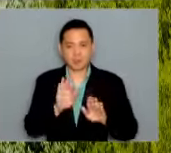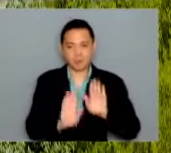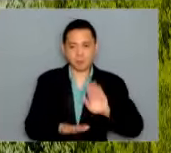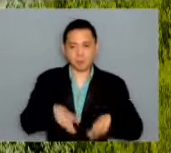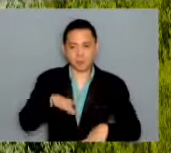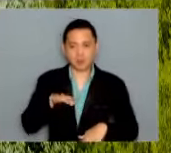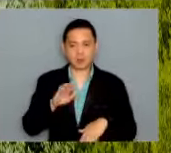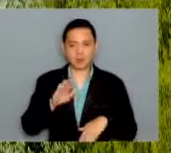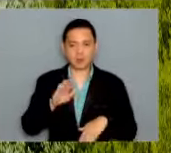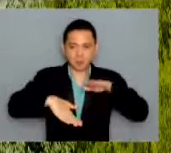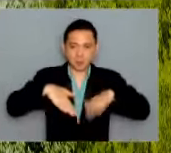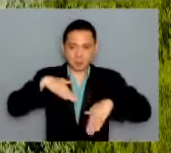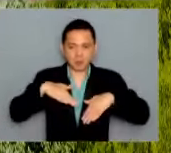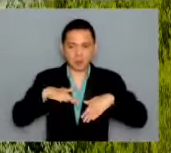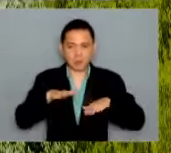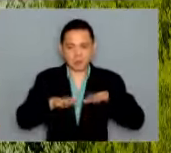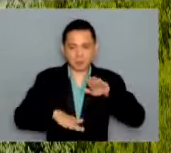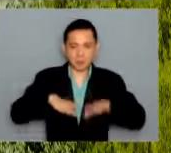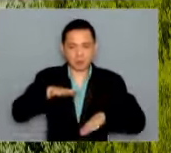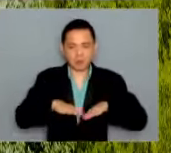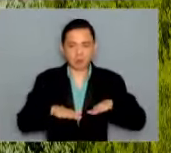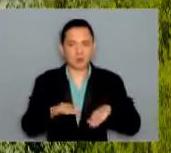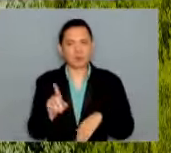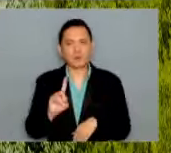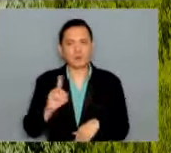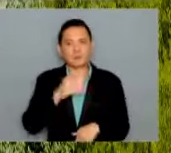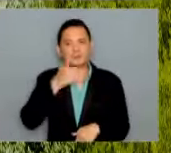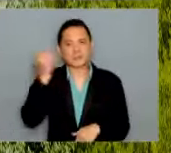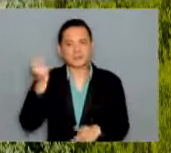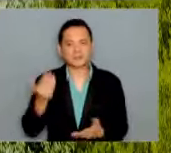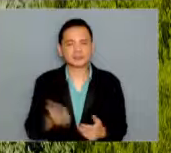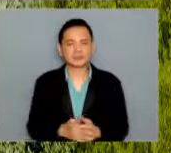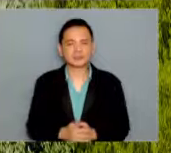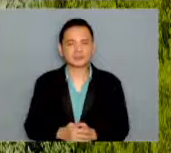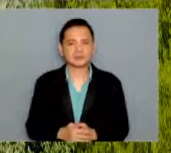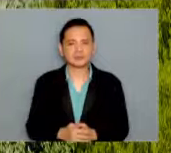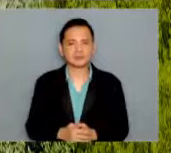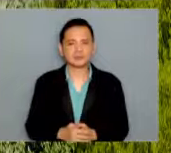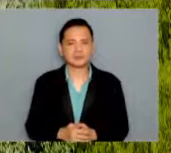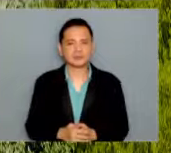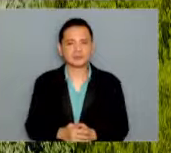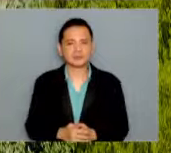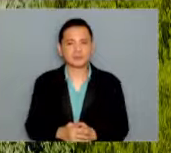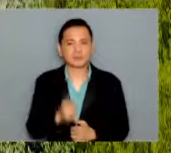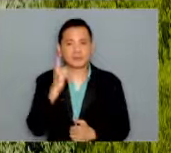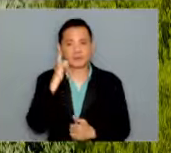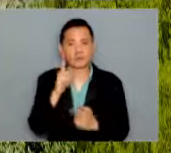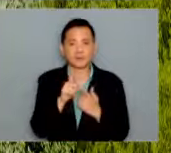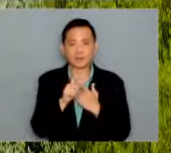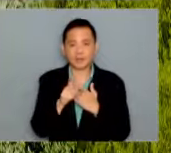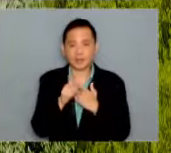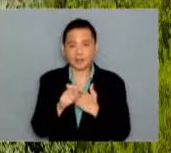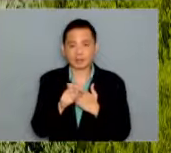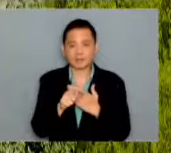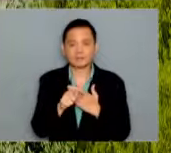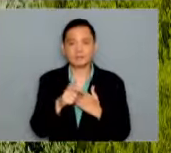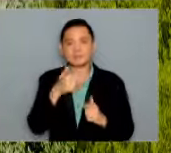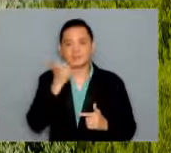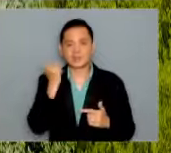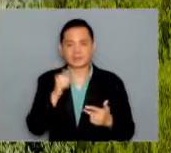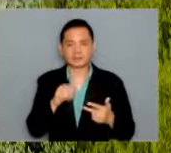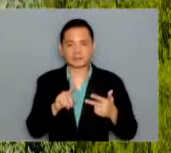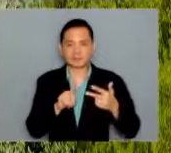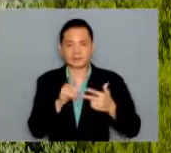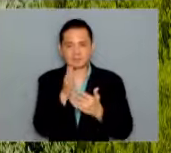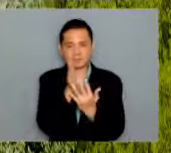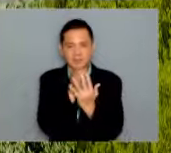dapat consciously gagawin namin? So, for regular running lang, no? Midfoot, midfoot lang. Yung flat lang